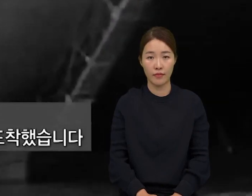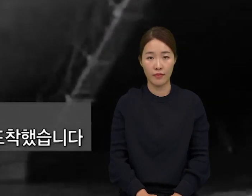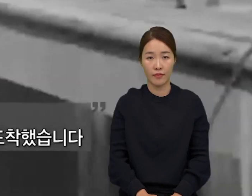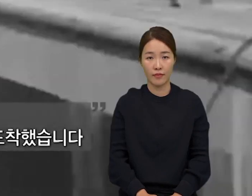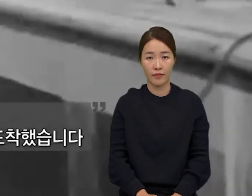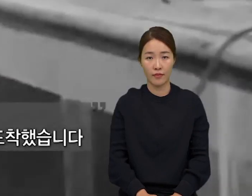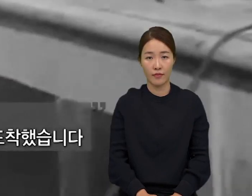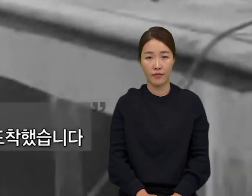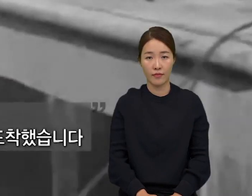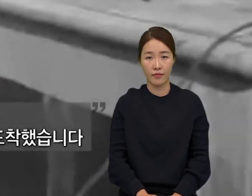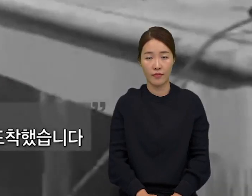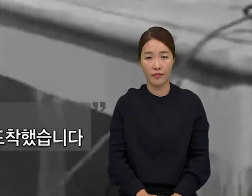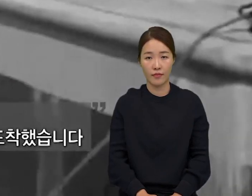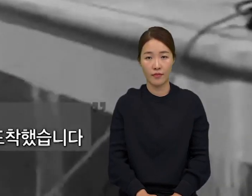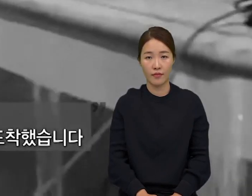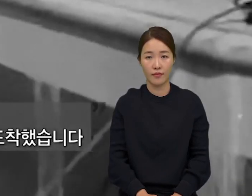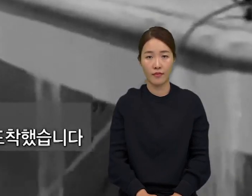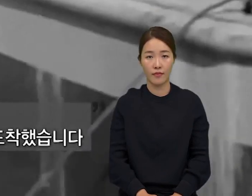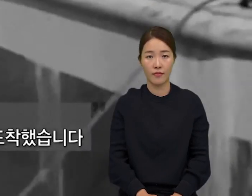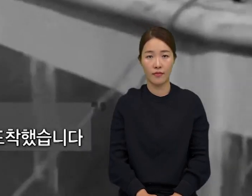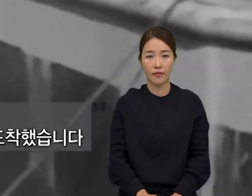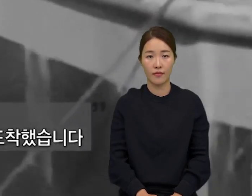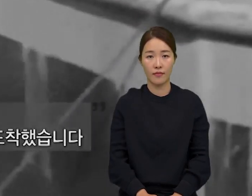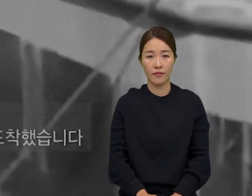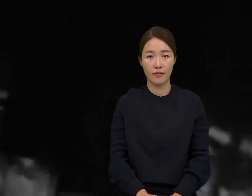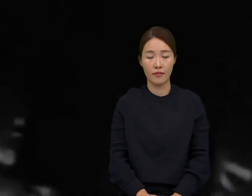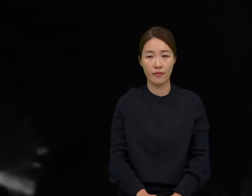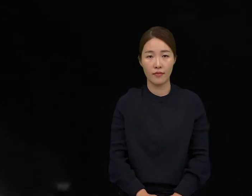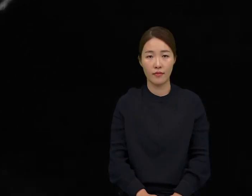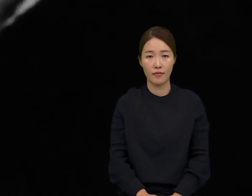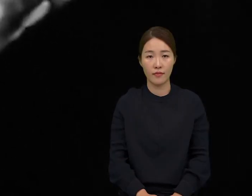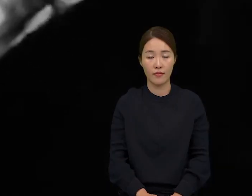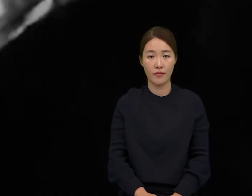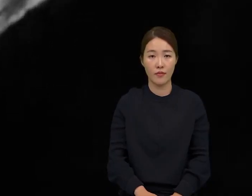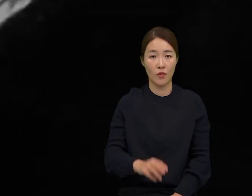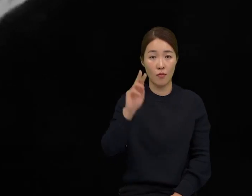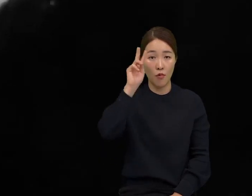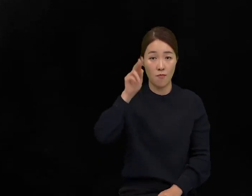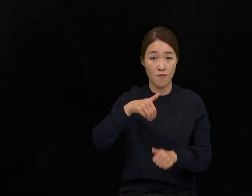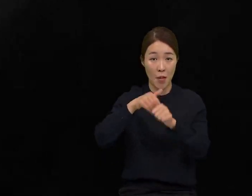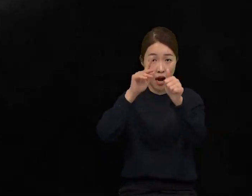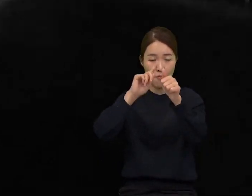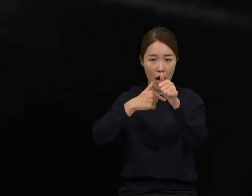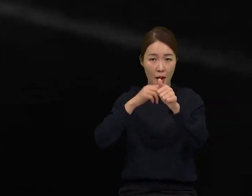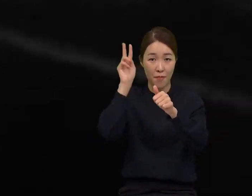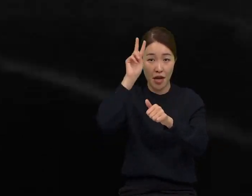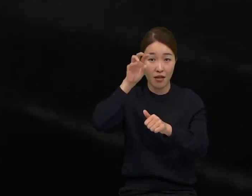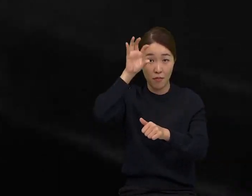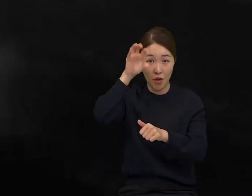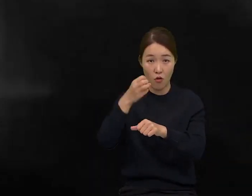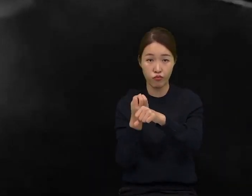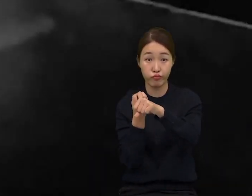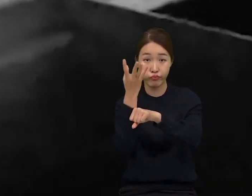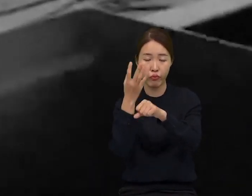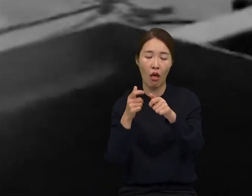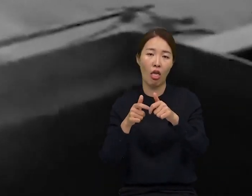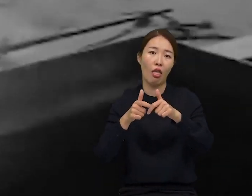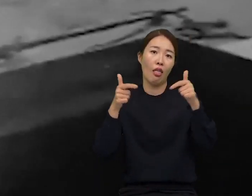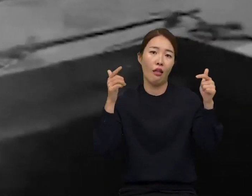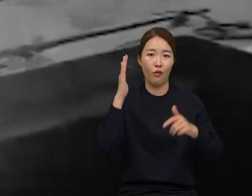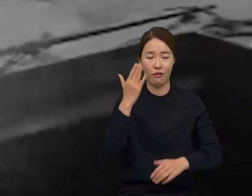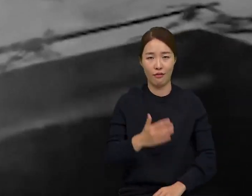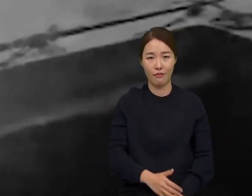파지가 월남으로 수출돼서 사이공 항구에 도착했습니다. 월남 파병으로 베트남에 대한 수출도 급증하기